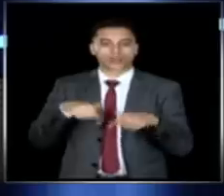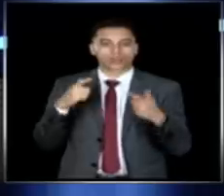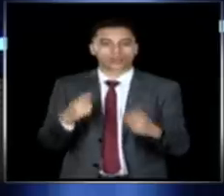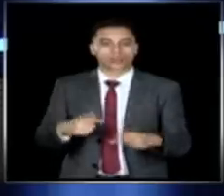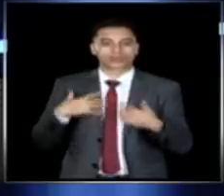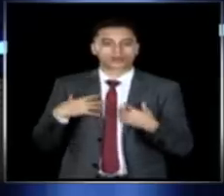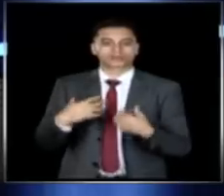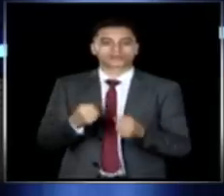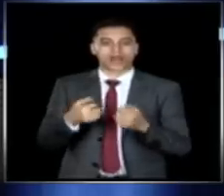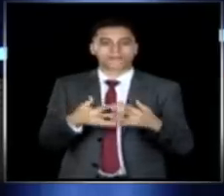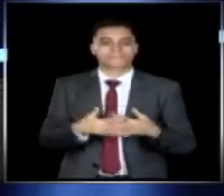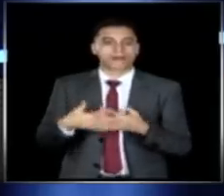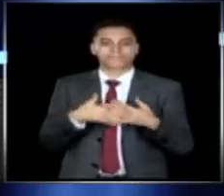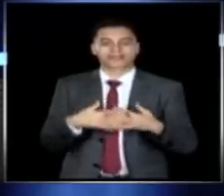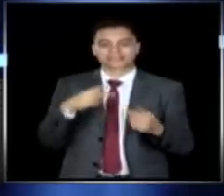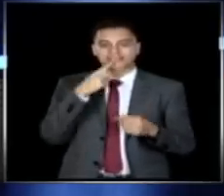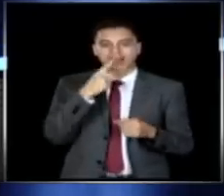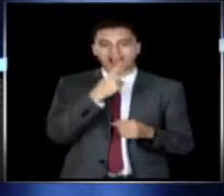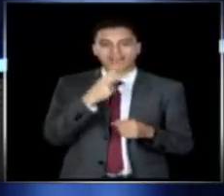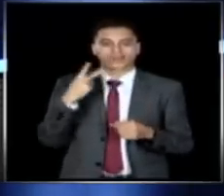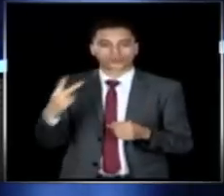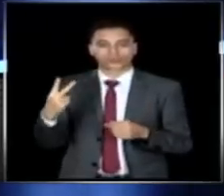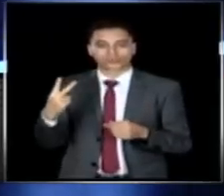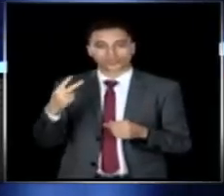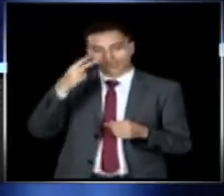للصحة بأمريكا عام